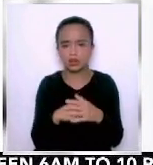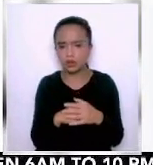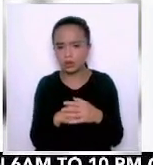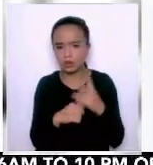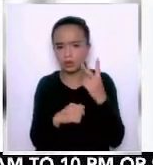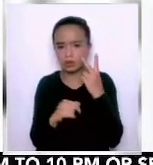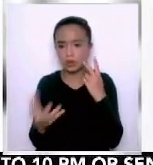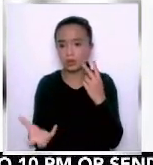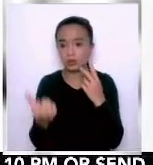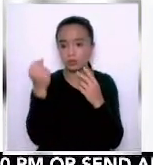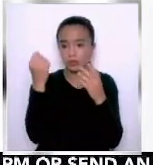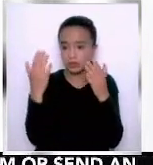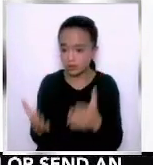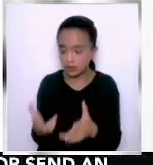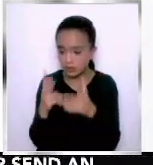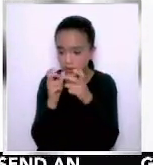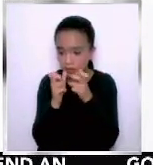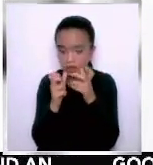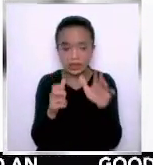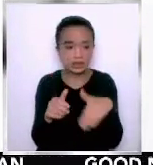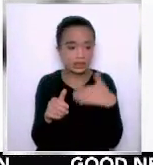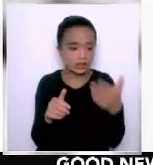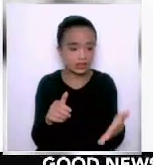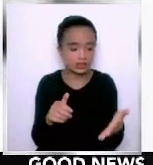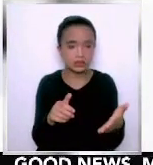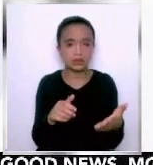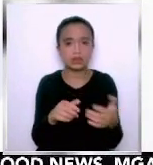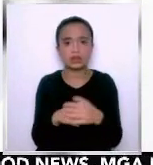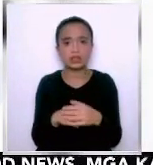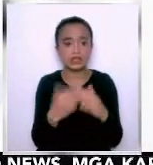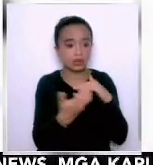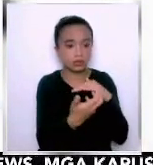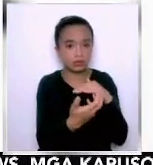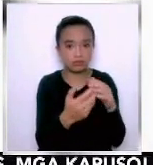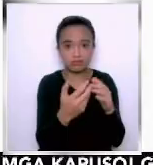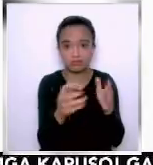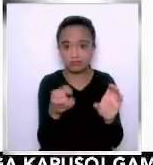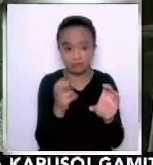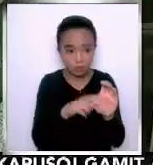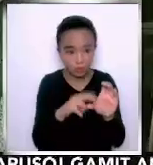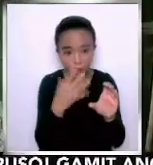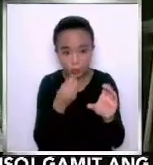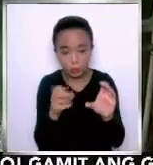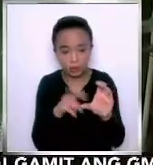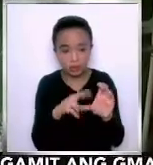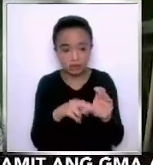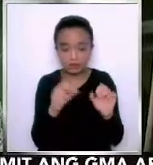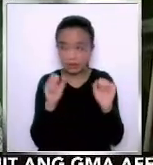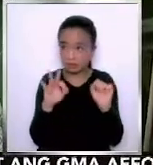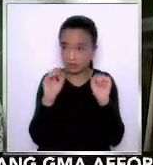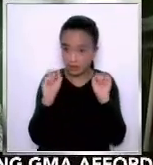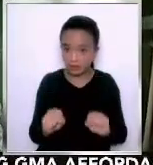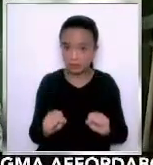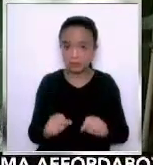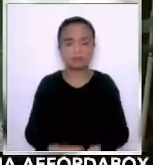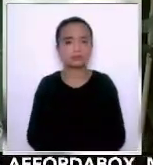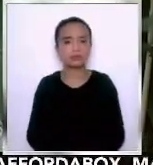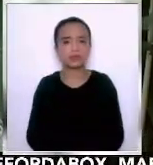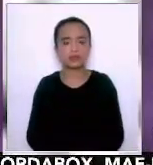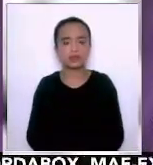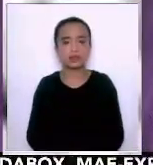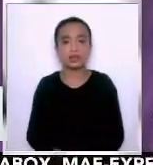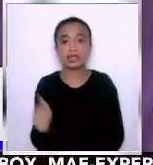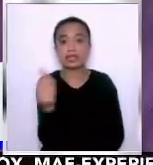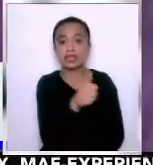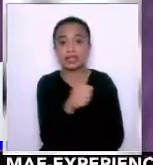side. And then on the side naman, on the commuters, yung kakayanan niya na sumakay po. Nag-aalala ang mga transport group na kung